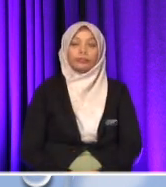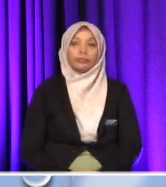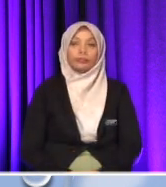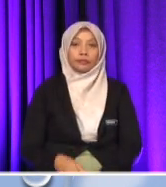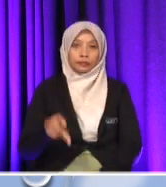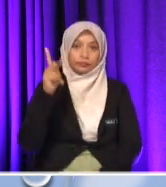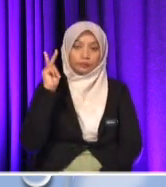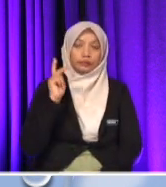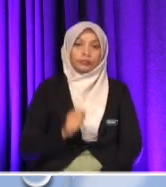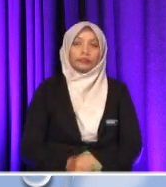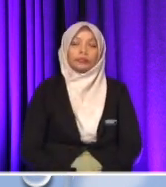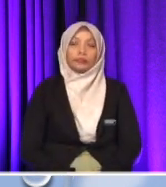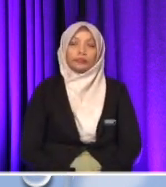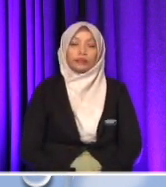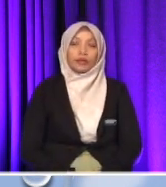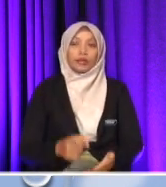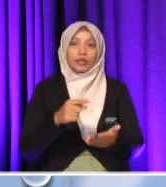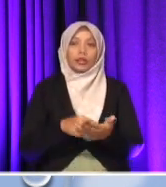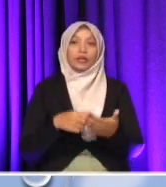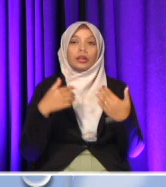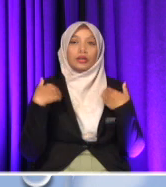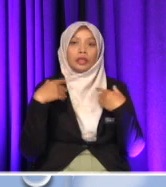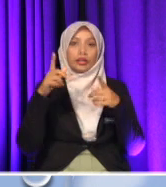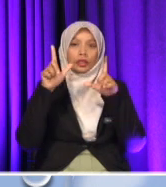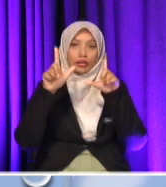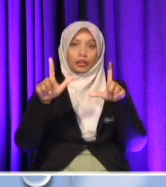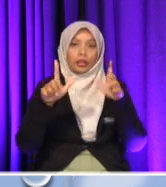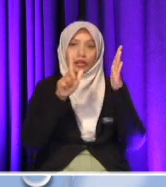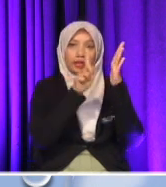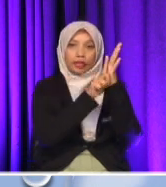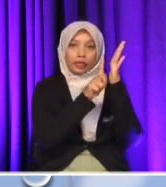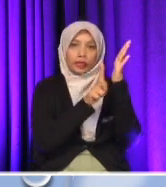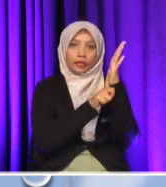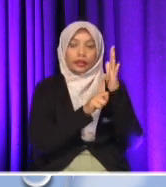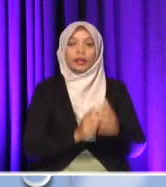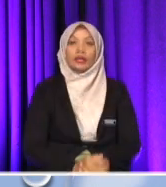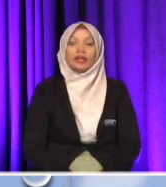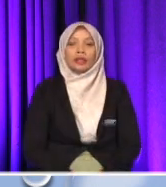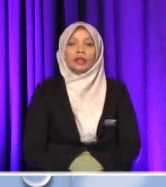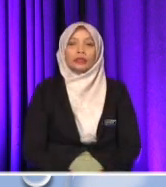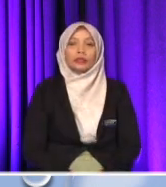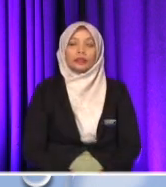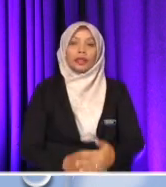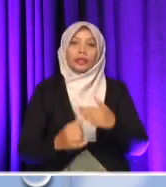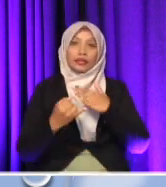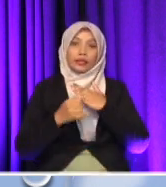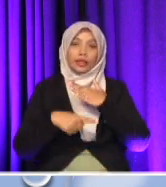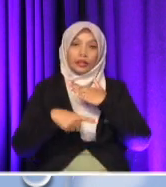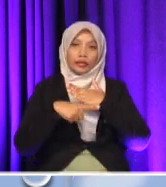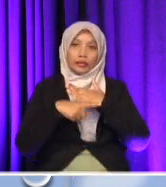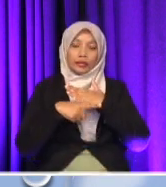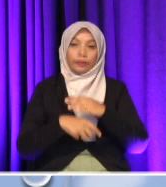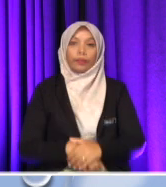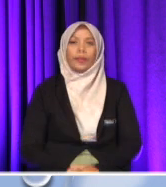pemuat ni lah, pemuat elektrolit ni. Dan ini dilabelkan, ini tamatan negatif, maksudnya ini adalah kaki negatif. Baik. Okey, yang